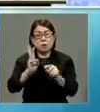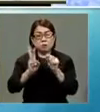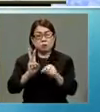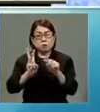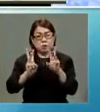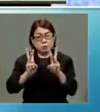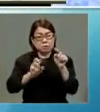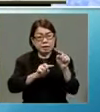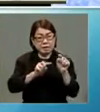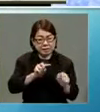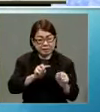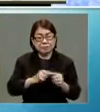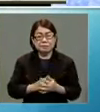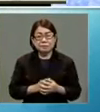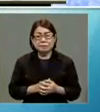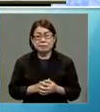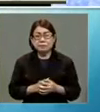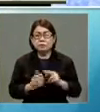6.6% นะครับก็คือ